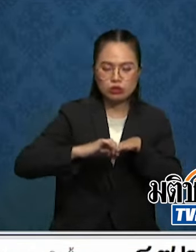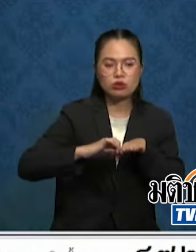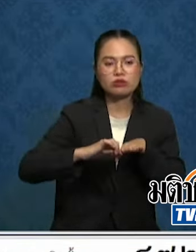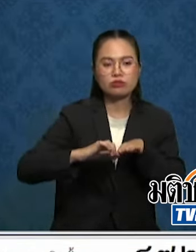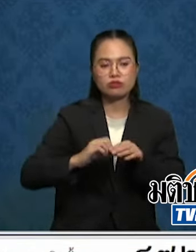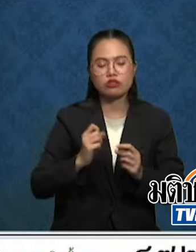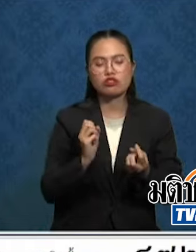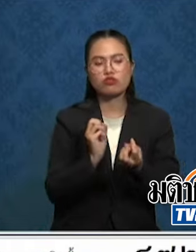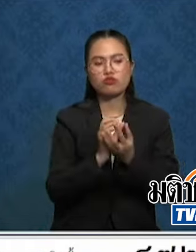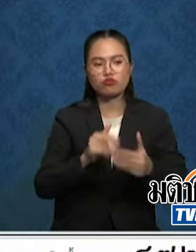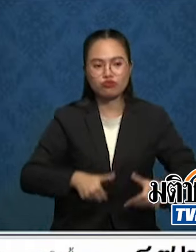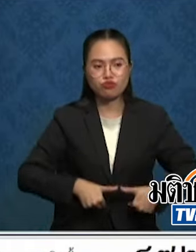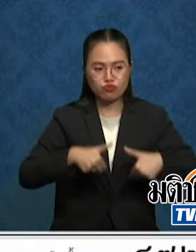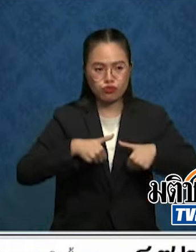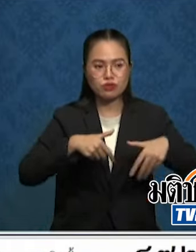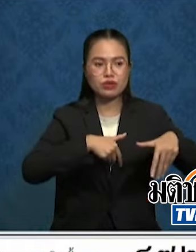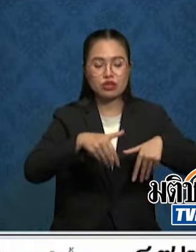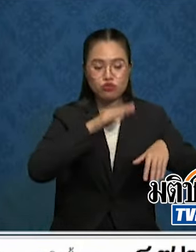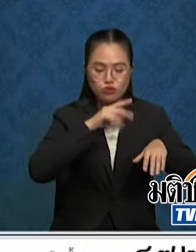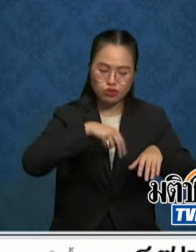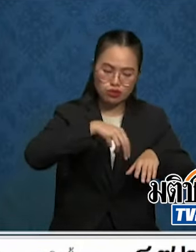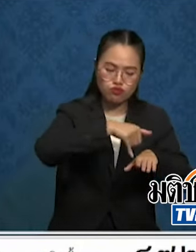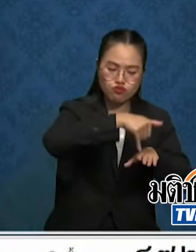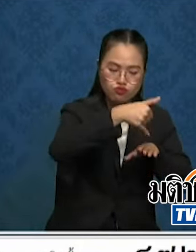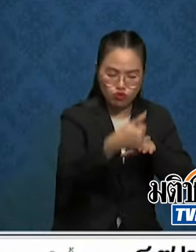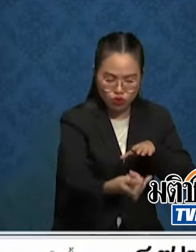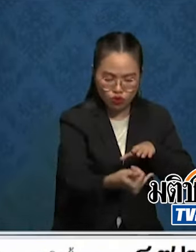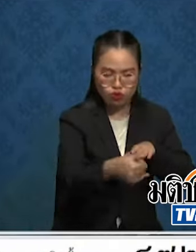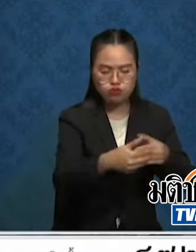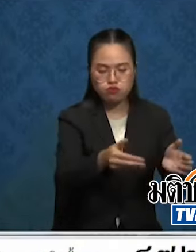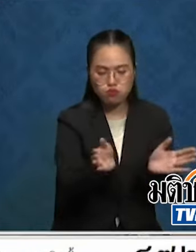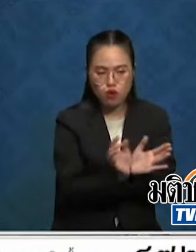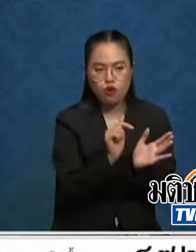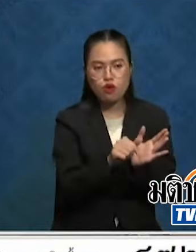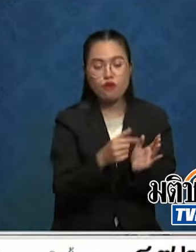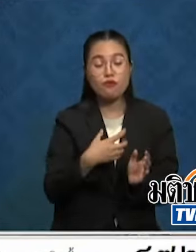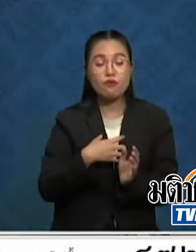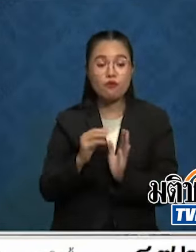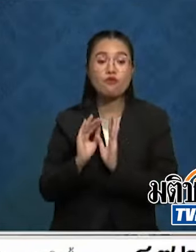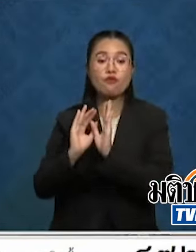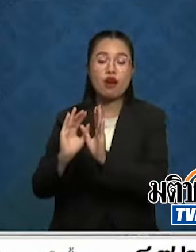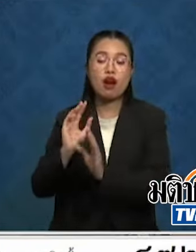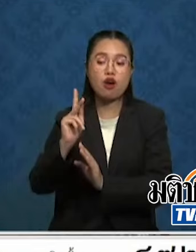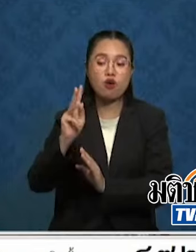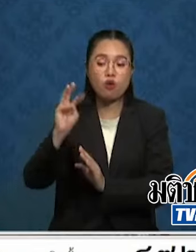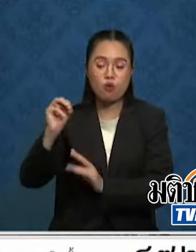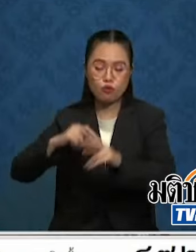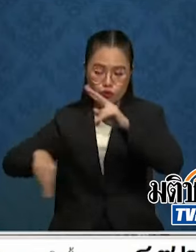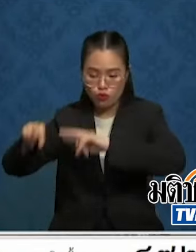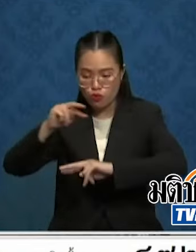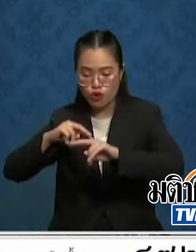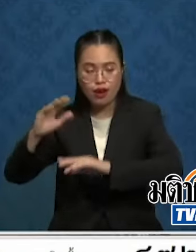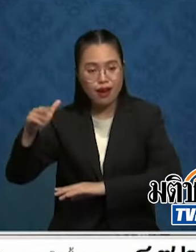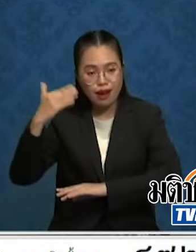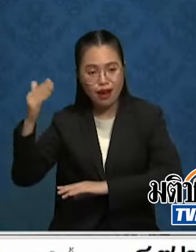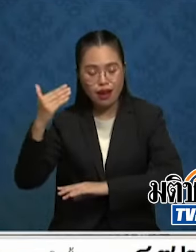กับพี่น้องประชาชนถ้าตกไปในบ่อ นี้ครับเรียนท่านประธานผ่านไปถึงกรมควบคุมมลพิษกรมทางหลวงและจังหวัดสมุทรปรา